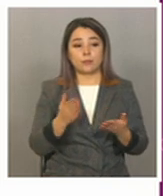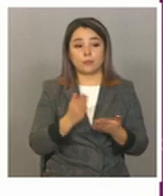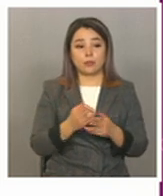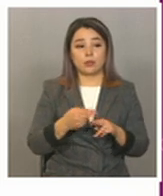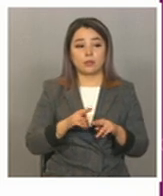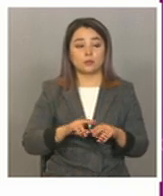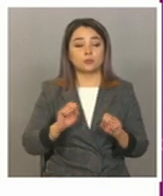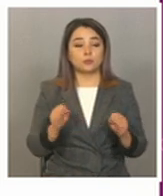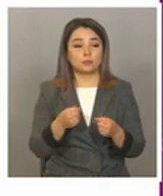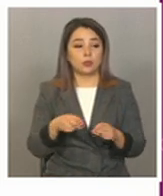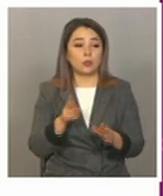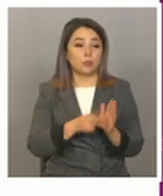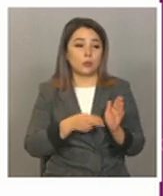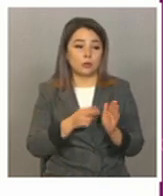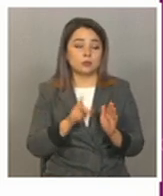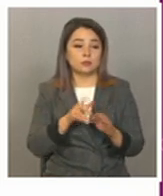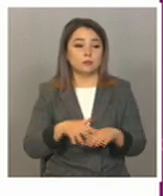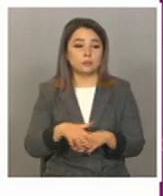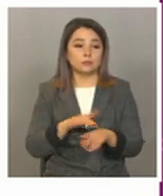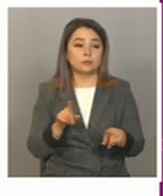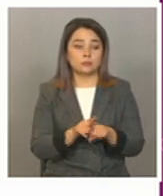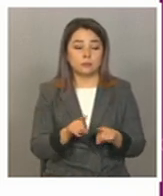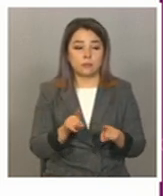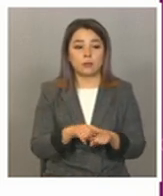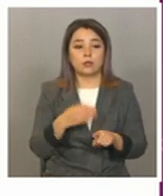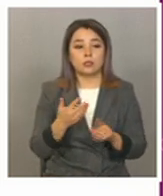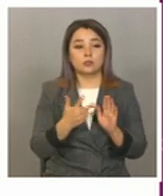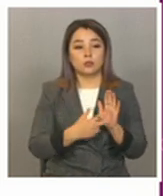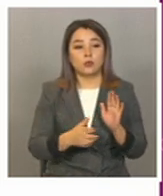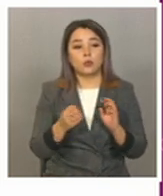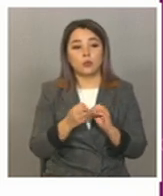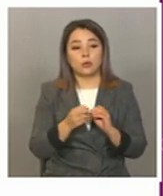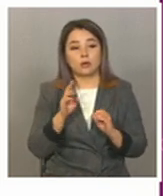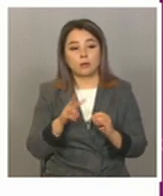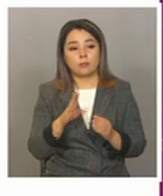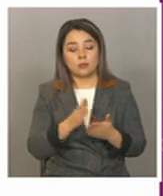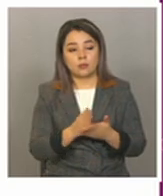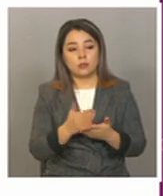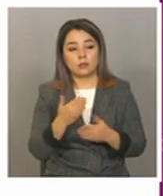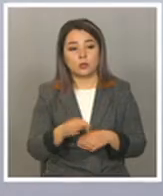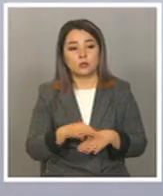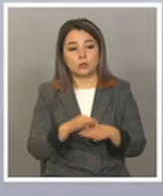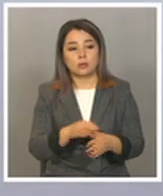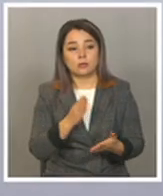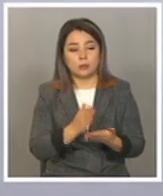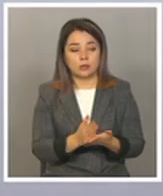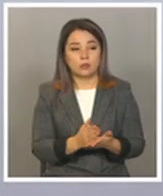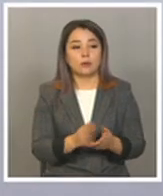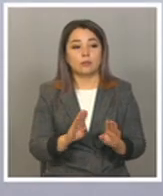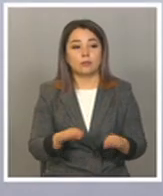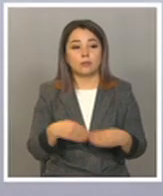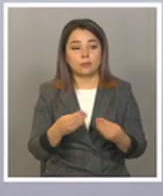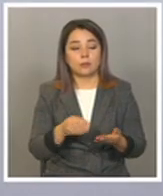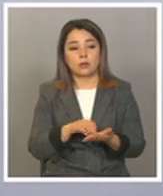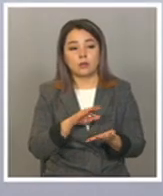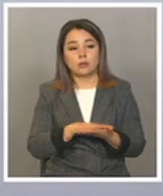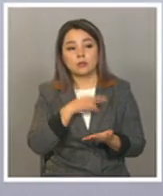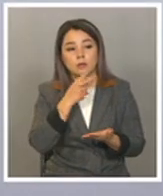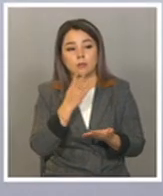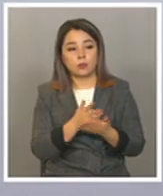жүрдек пойызда, жолаушылар пойызда 810 километрді жүріп өтті. Белгілеу енгіземіз, жүрдек пойыз